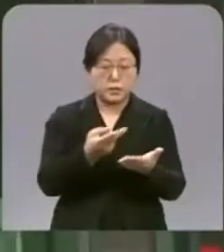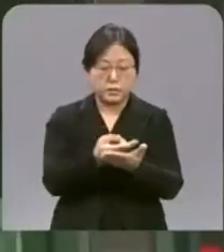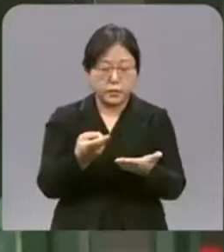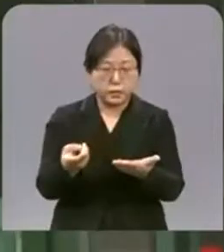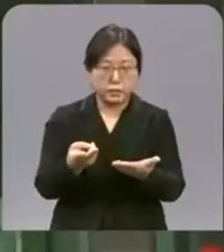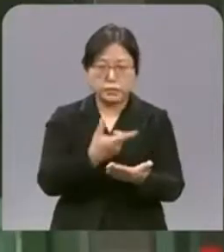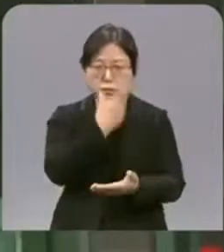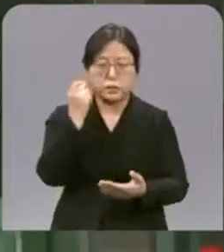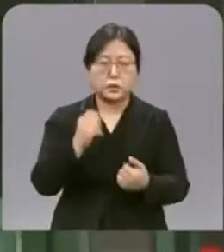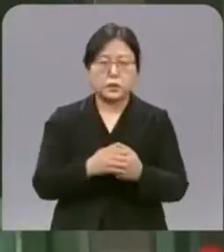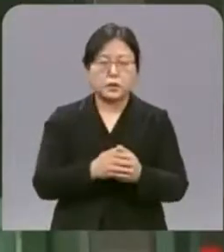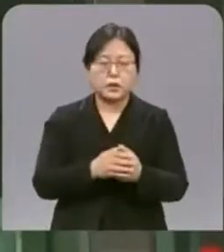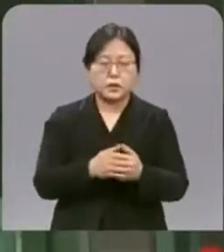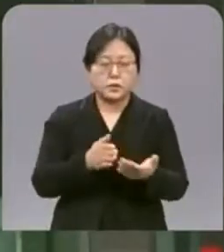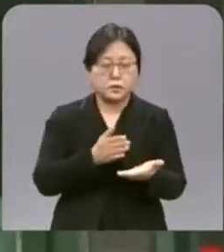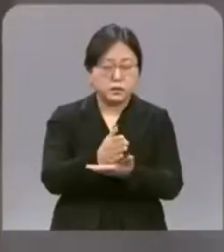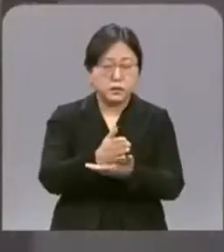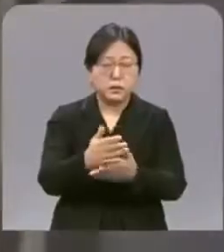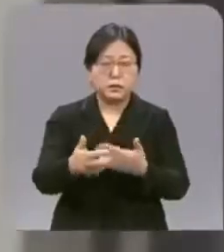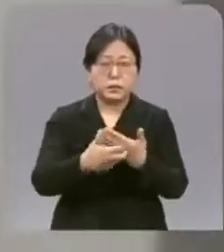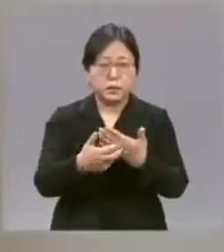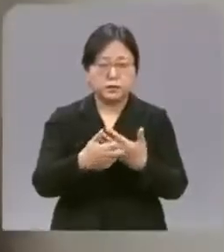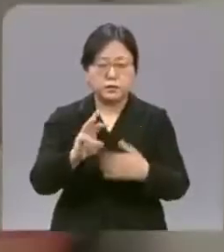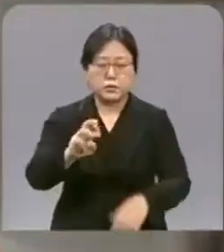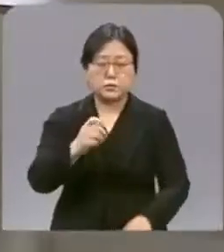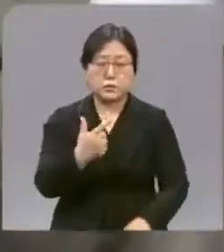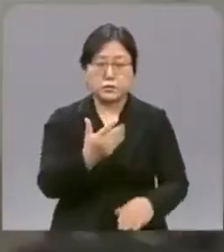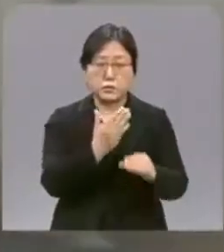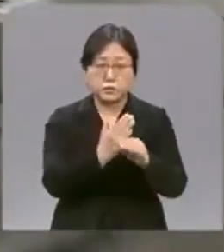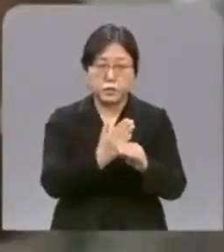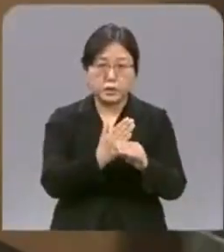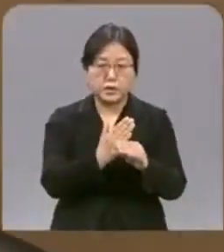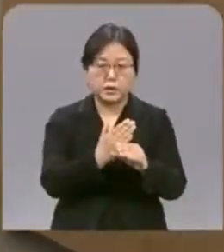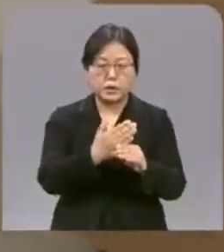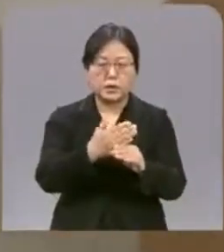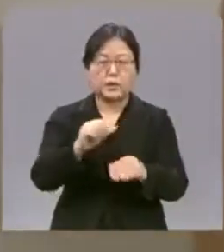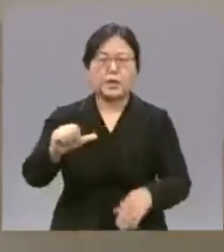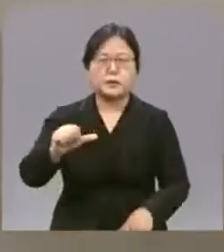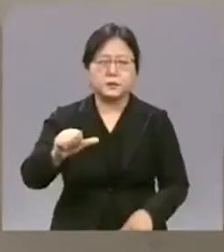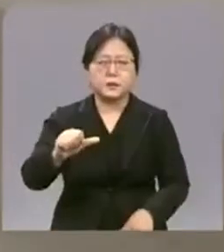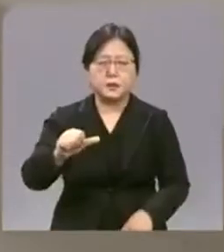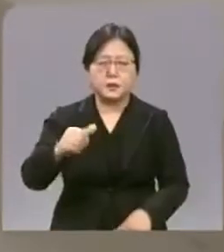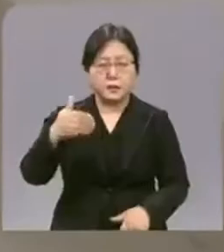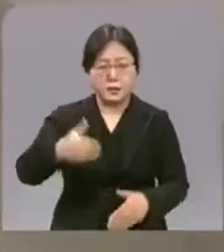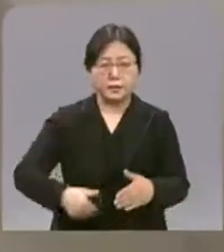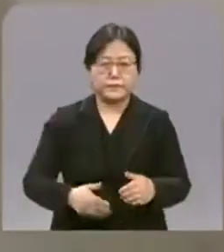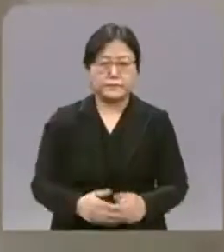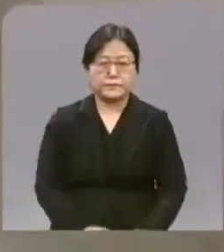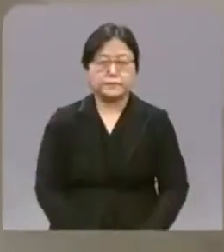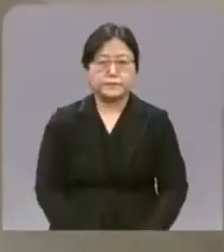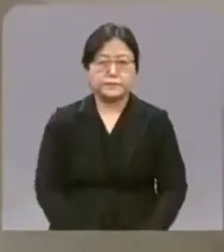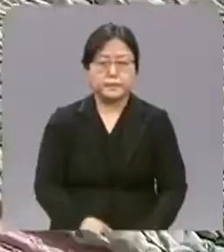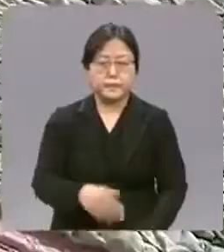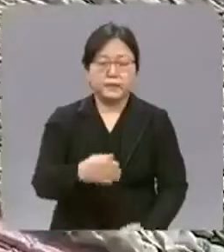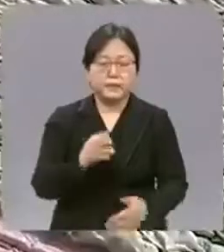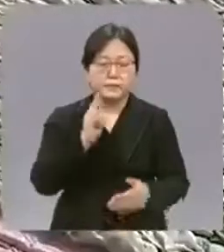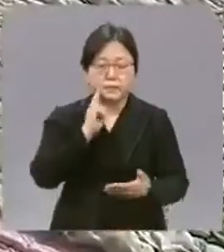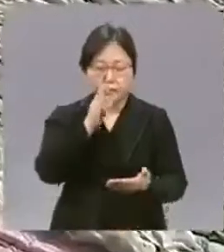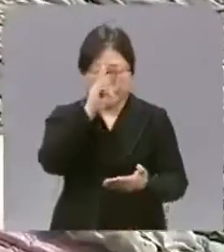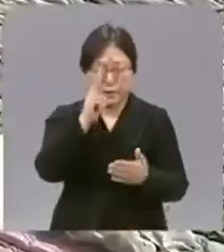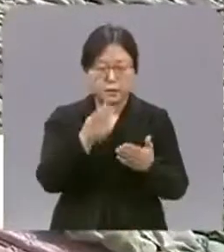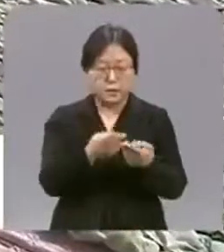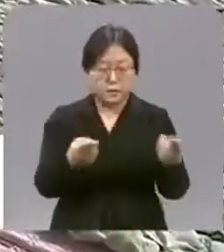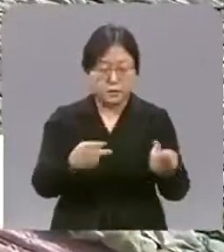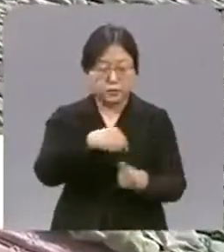마찬가지입니다. 중환자 전담 치료 병상 36개 가운데 5개가 남은 상태입니다. 중환자 병상